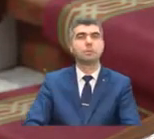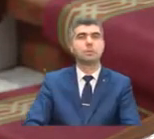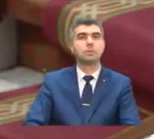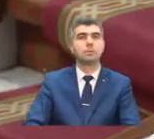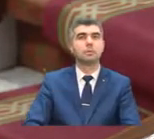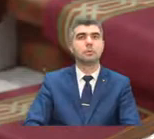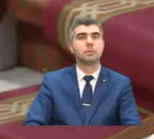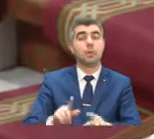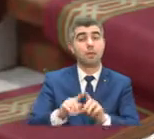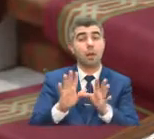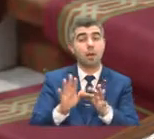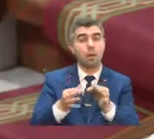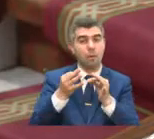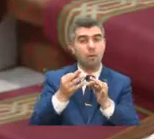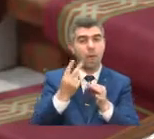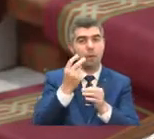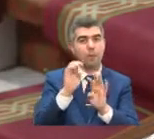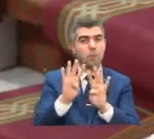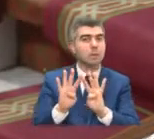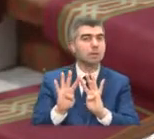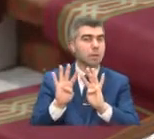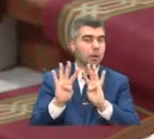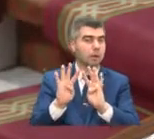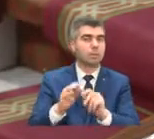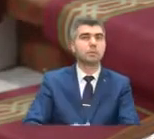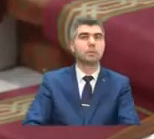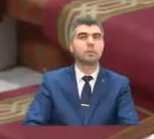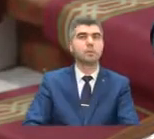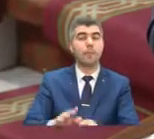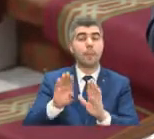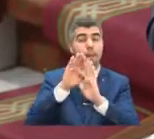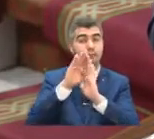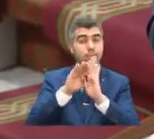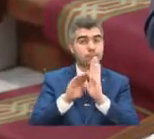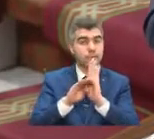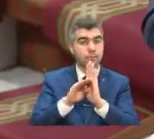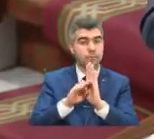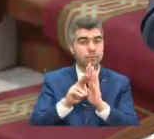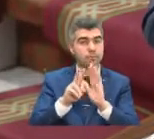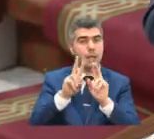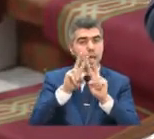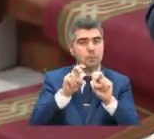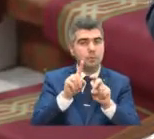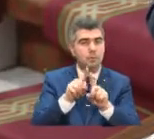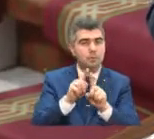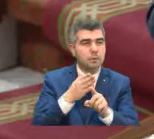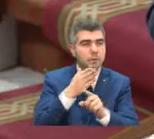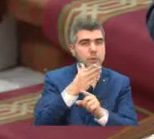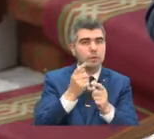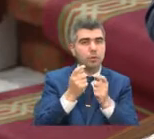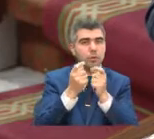سنة 2018 ديال اللجنة ديال الاستثمارات